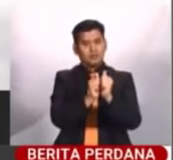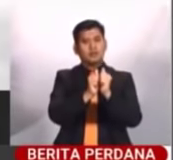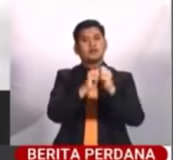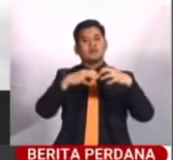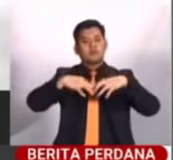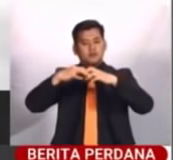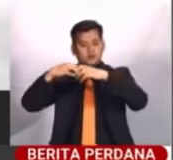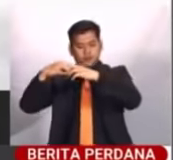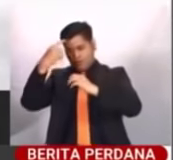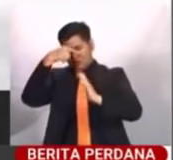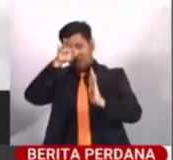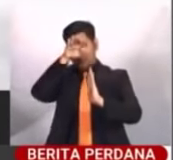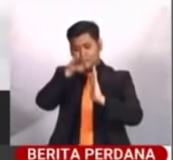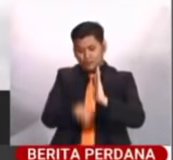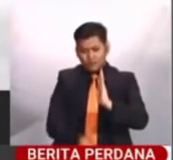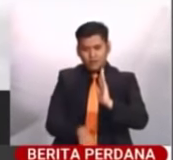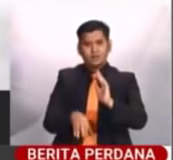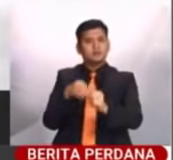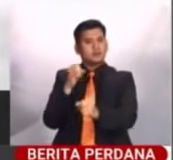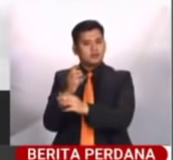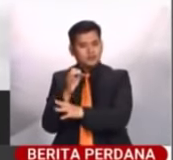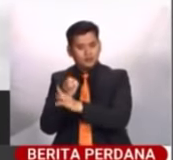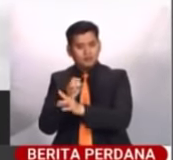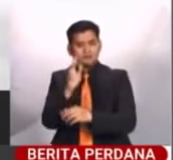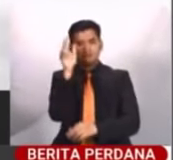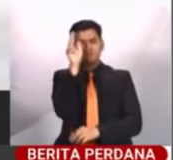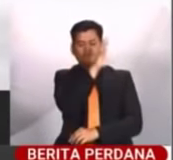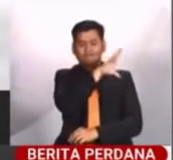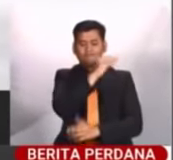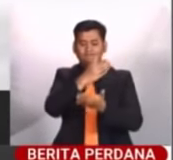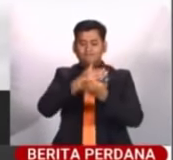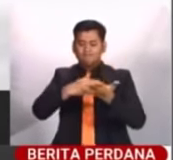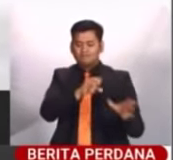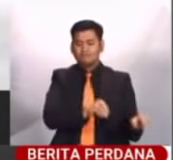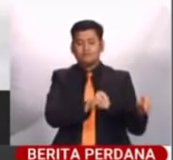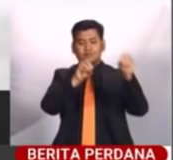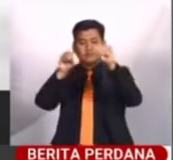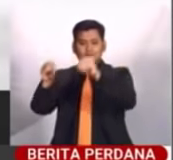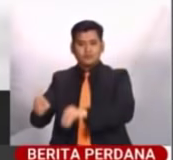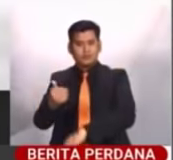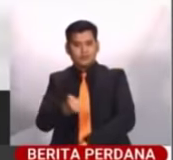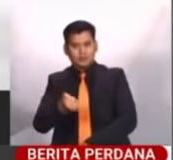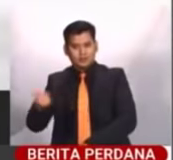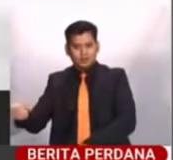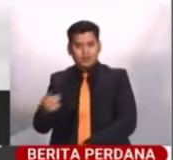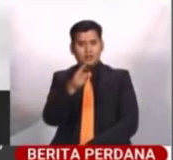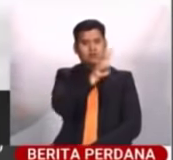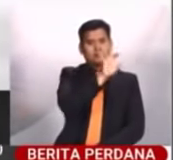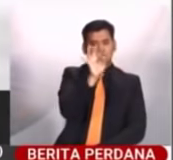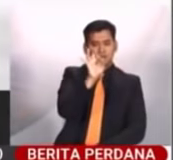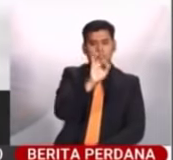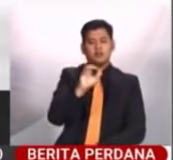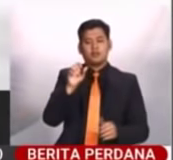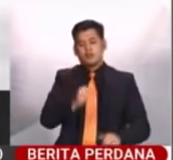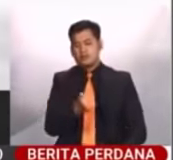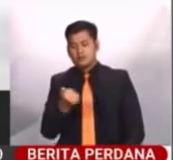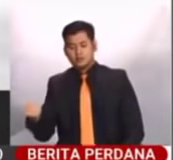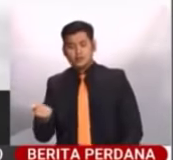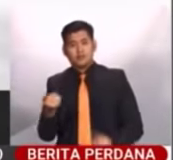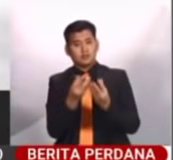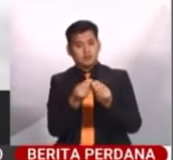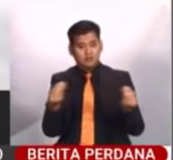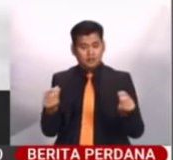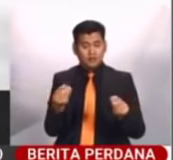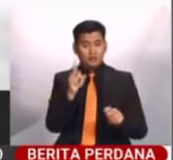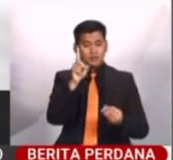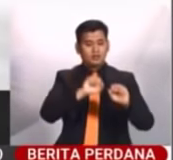TH bagi mengurangkan komitmen kerajaan. Ia sebahagian pemindahan aset meliputi 29 aset hartanah, satu syarikat tidak